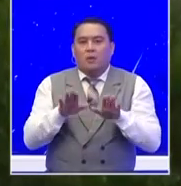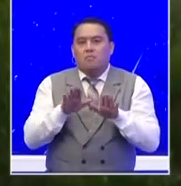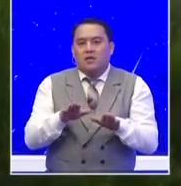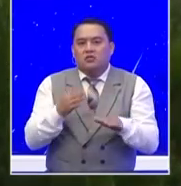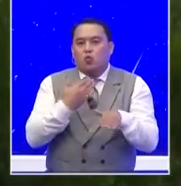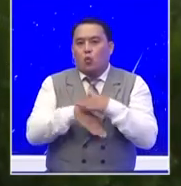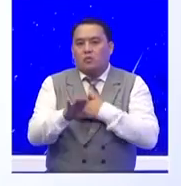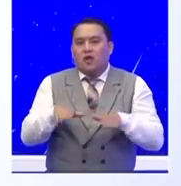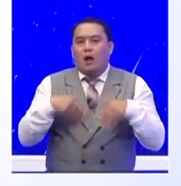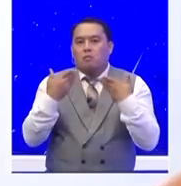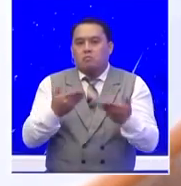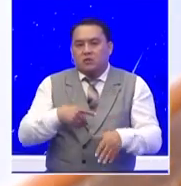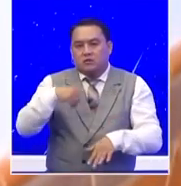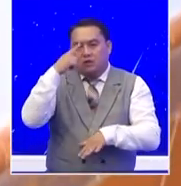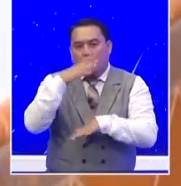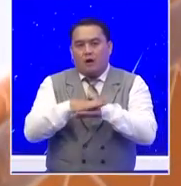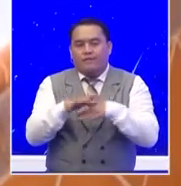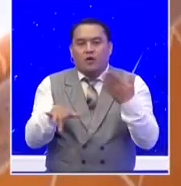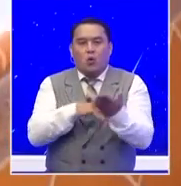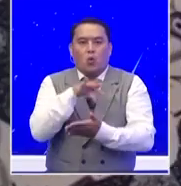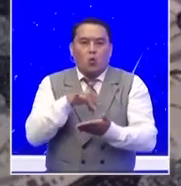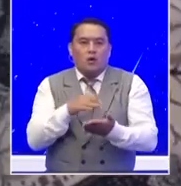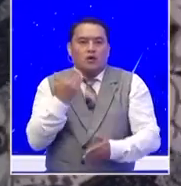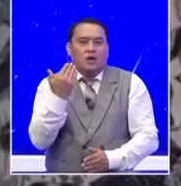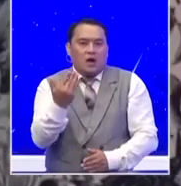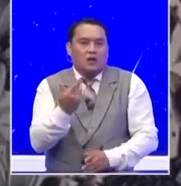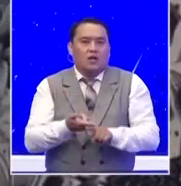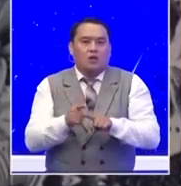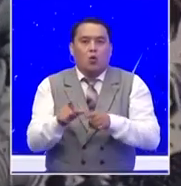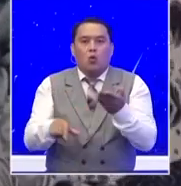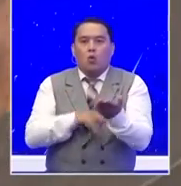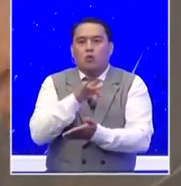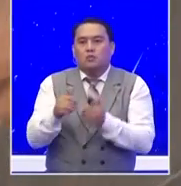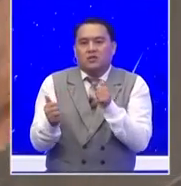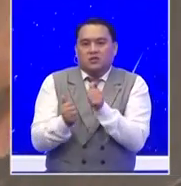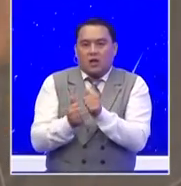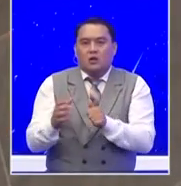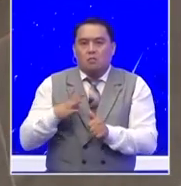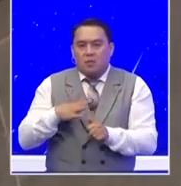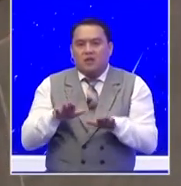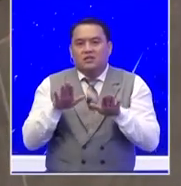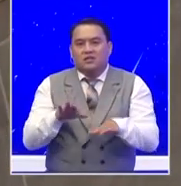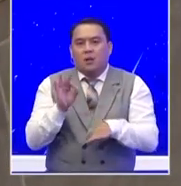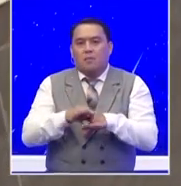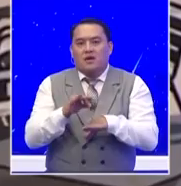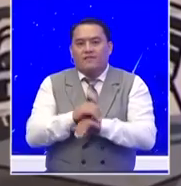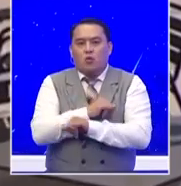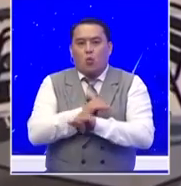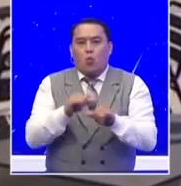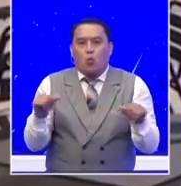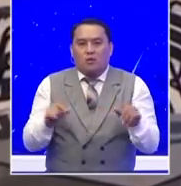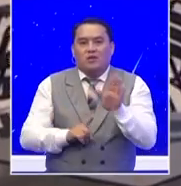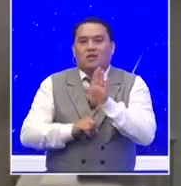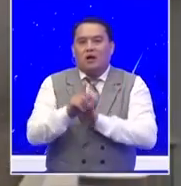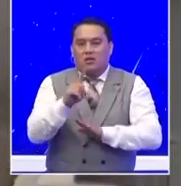мест, сказал, обращаясь к согражданам, мэр Кори-дель-Рио. Этот городок вместе с соседним стал источником вспышки заболевания, в процессе